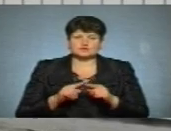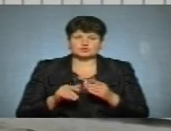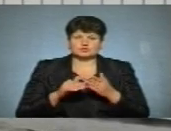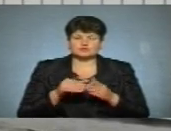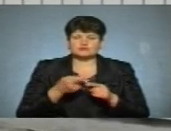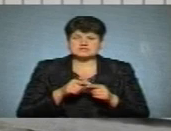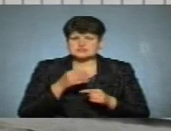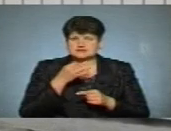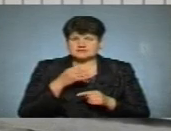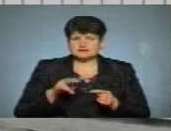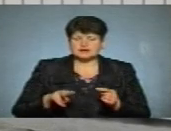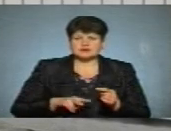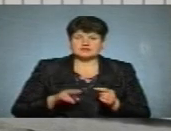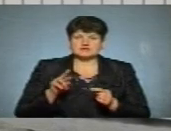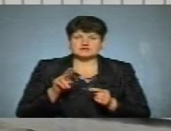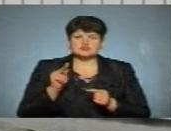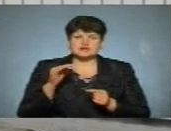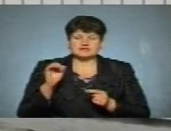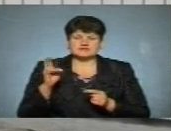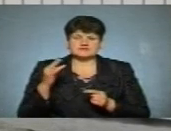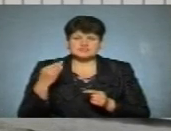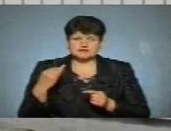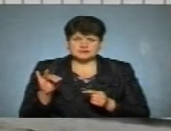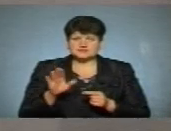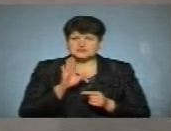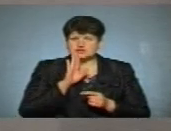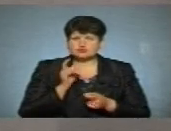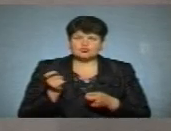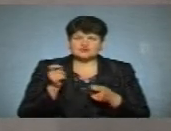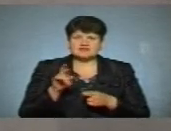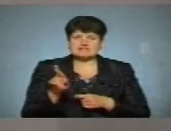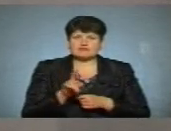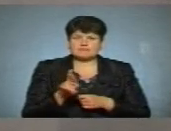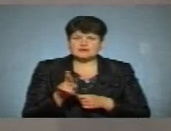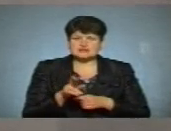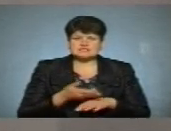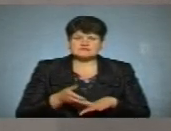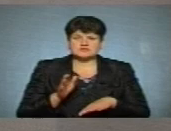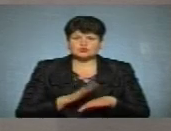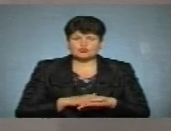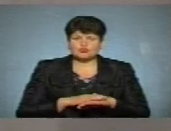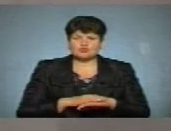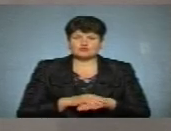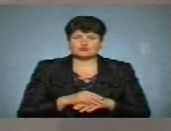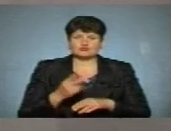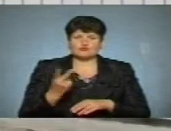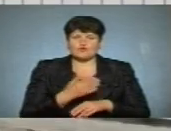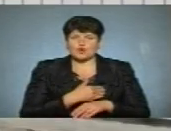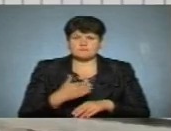цього медзакладу Ярослав Чайківський. За його словами, жінку до лікарні привезли у п'ятницю з важкою двобічною пневмонією.